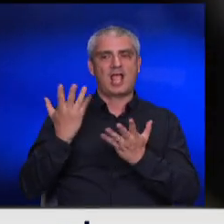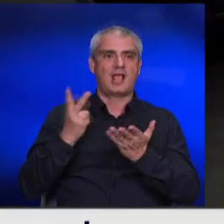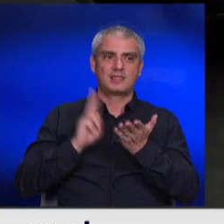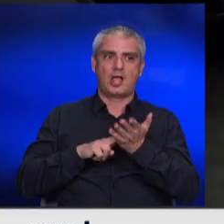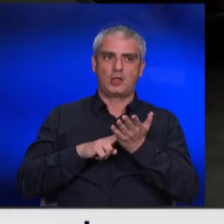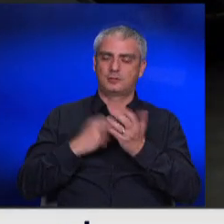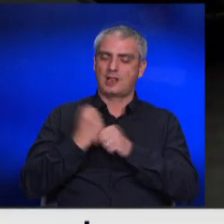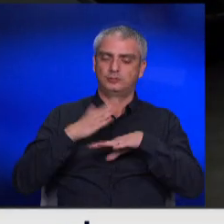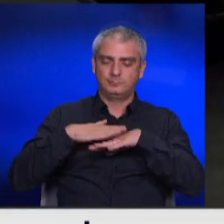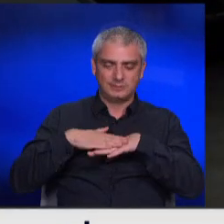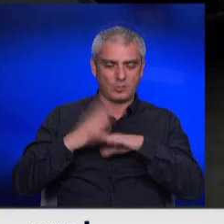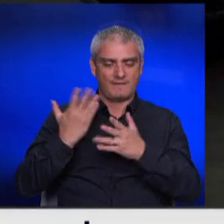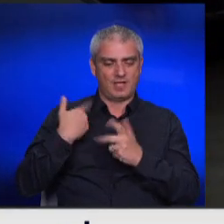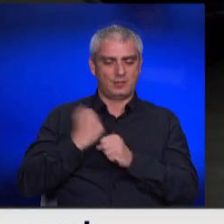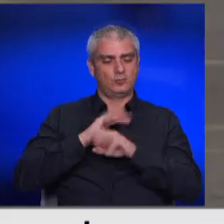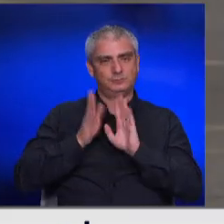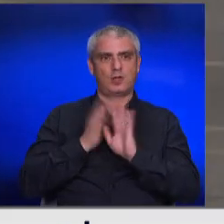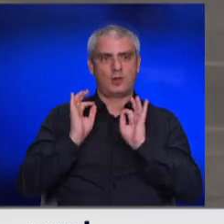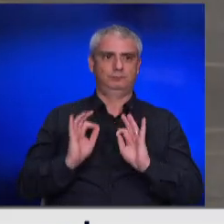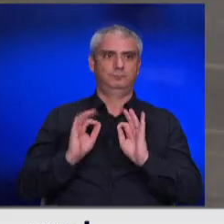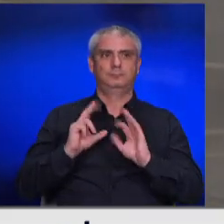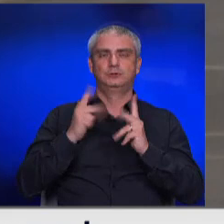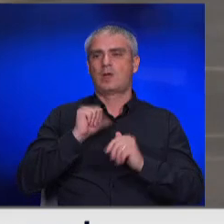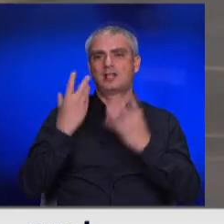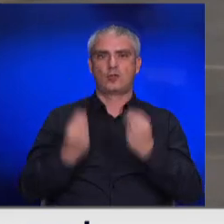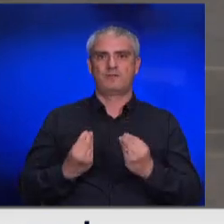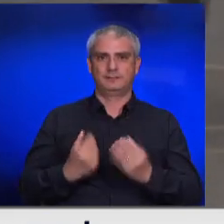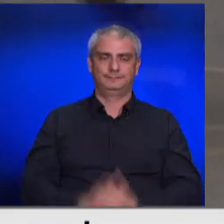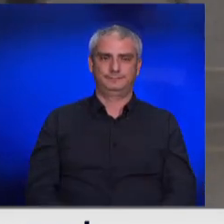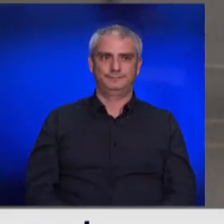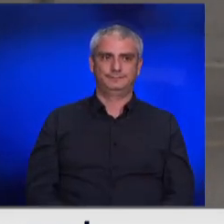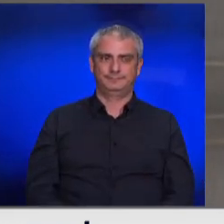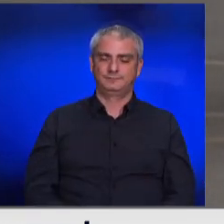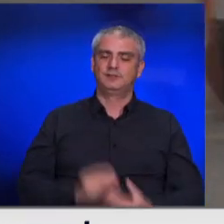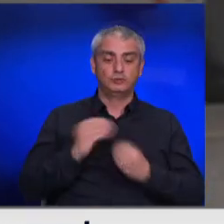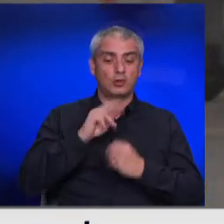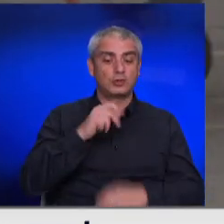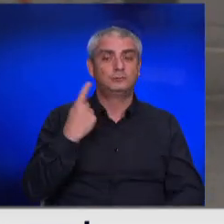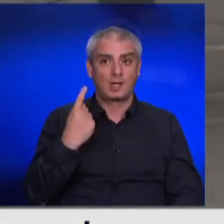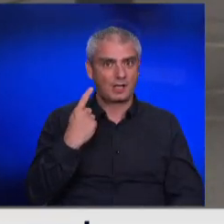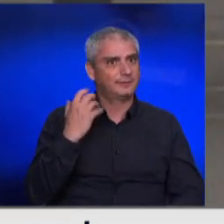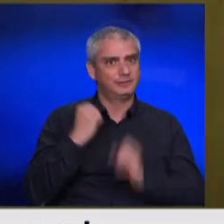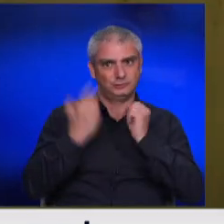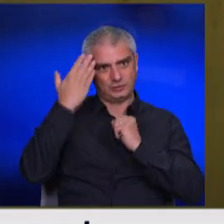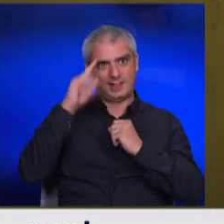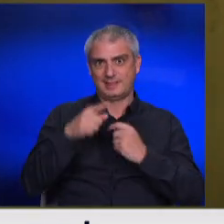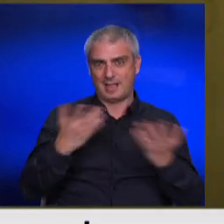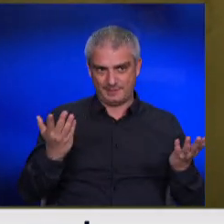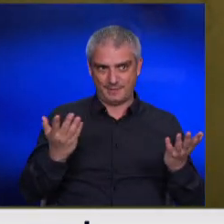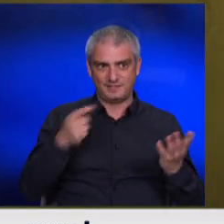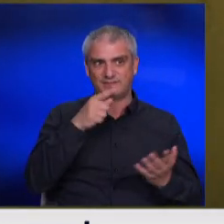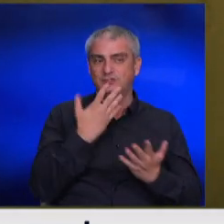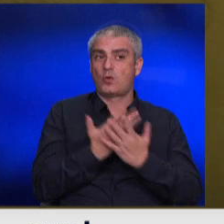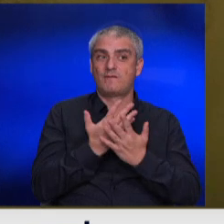לסגור משימות ואיך אנחנו נוציא את הכל לפועל באופן הטוב ביותר. ויש עוד סוגיה אחת שקשה להתעלם ממנה, והיא